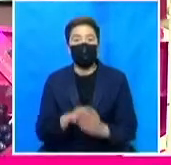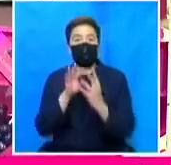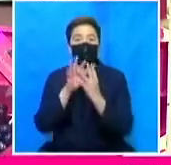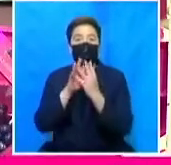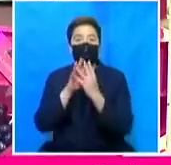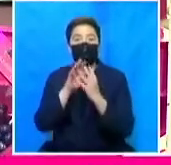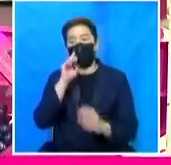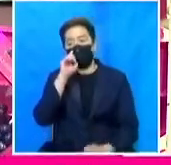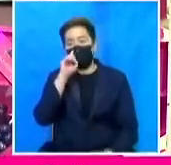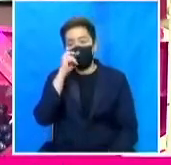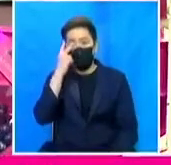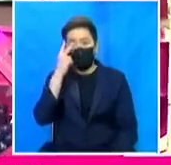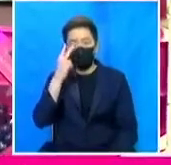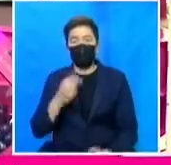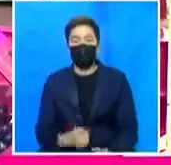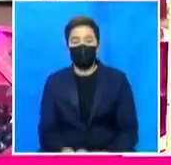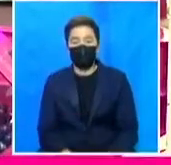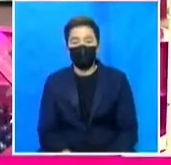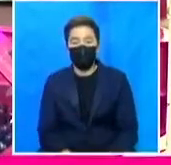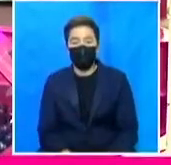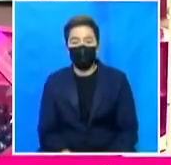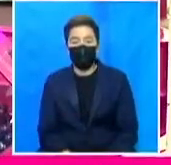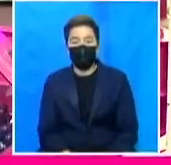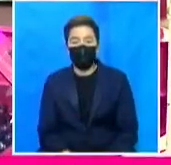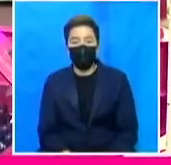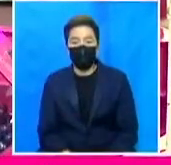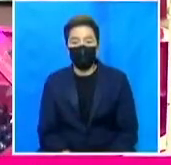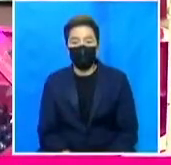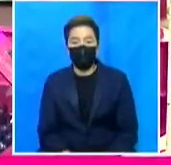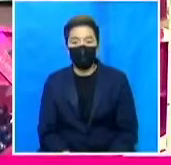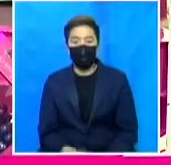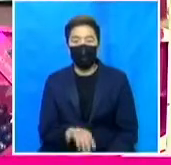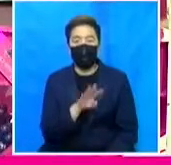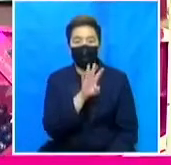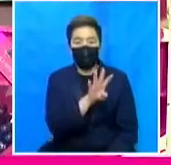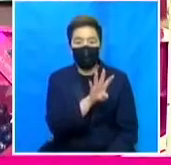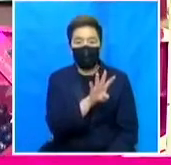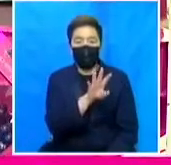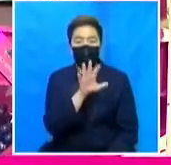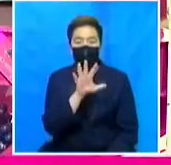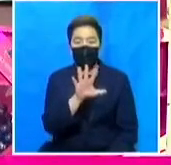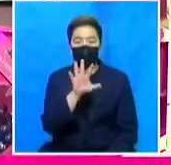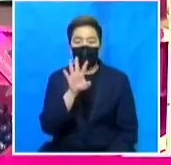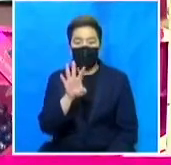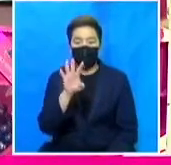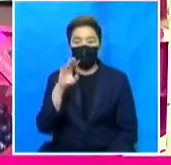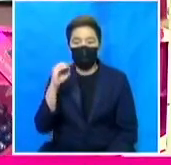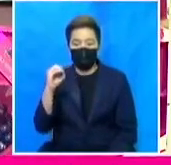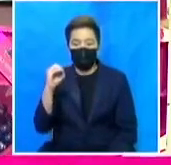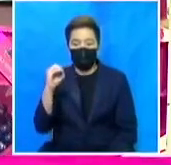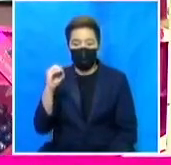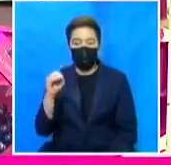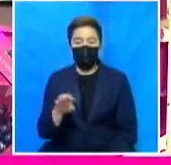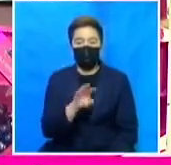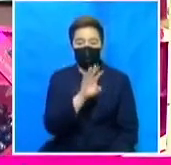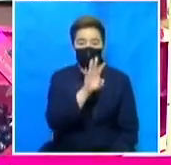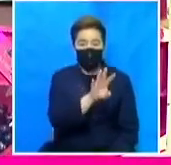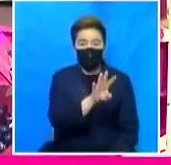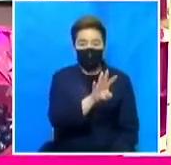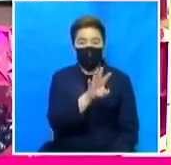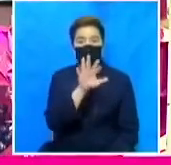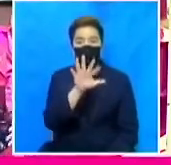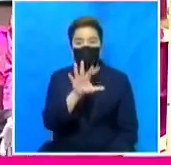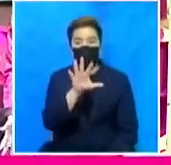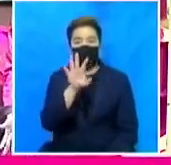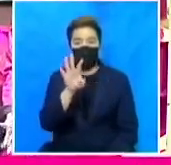เลขท้าย4ตัวหมุนครั้งที่2เลขที่ออก4 5 4 0 4 5 4